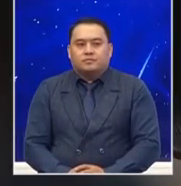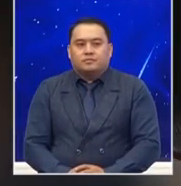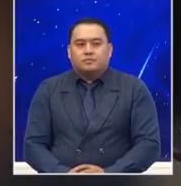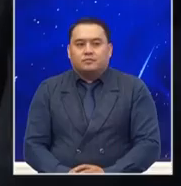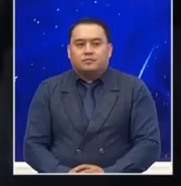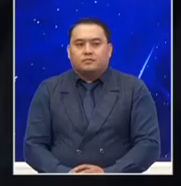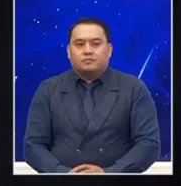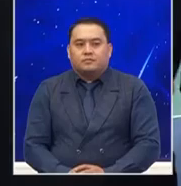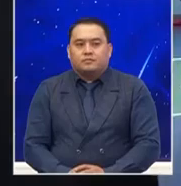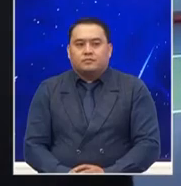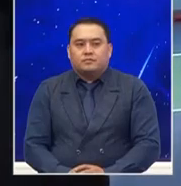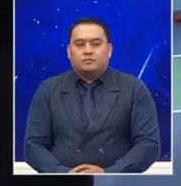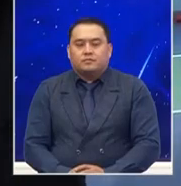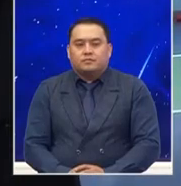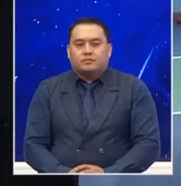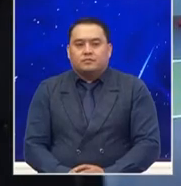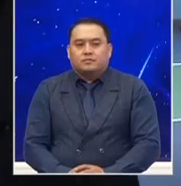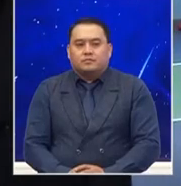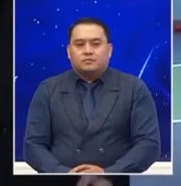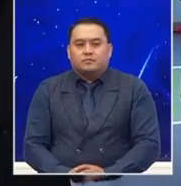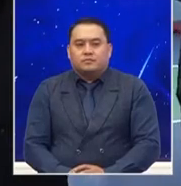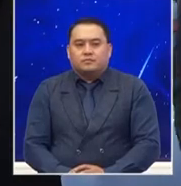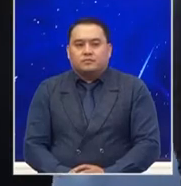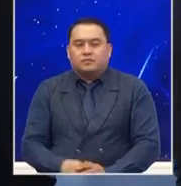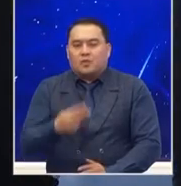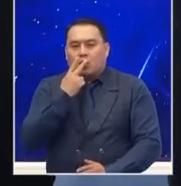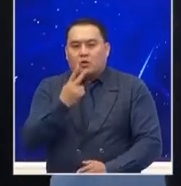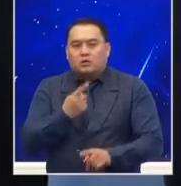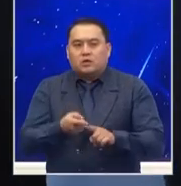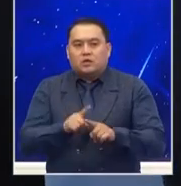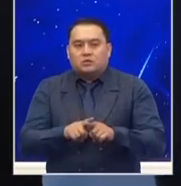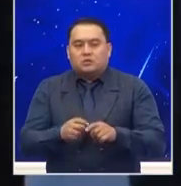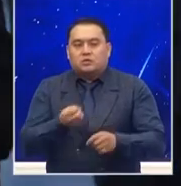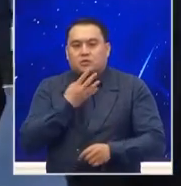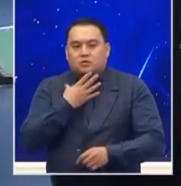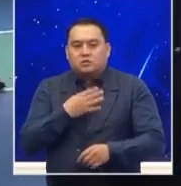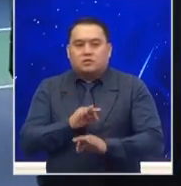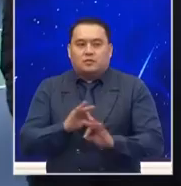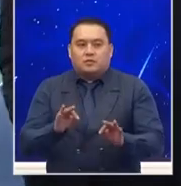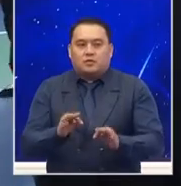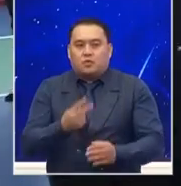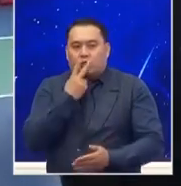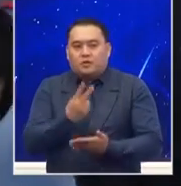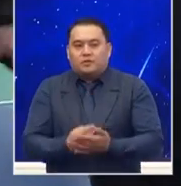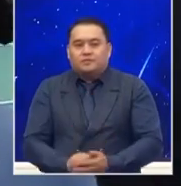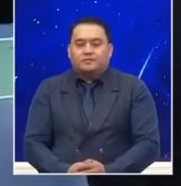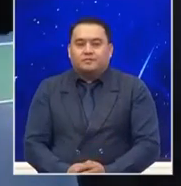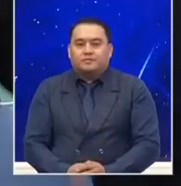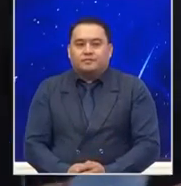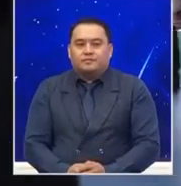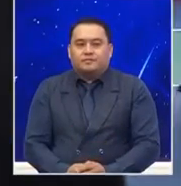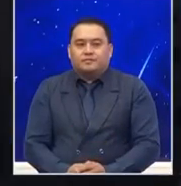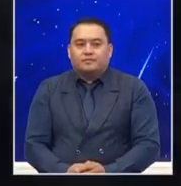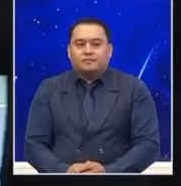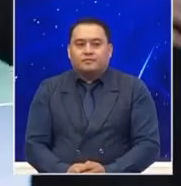Хорошее дело. Надо массовый вид спорта развивать его. Ал, давай. Ойнаңдар, көрейік. Да,